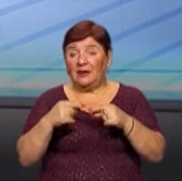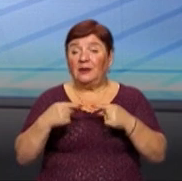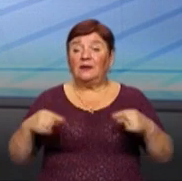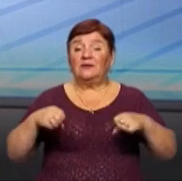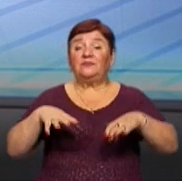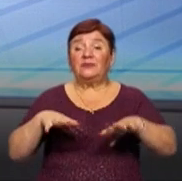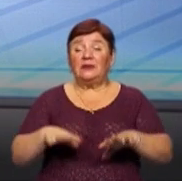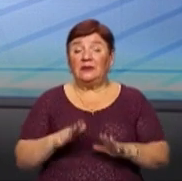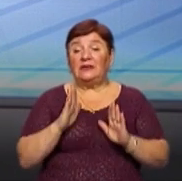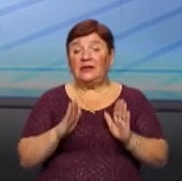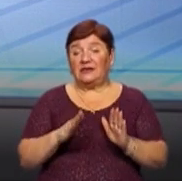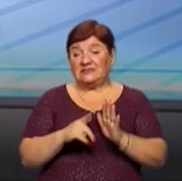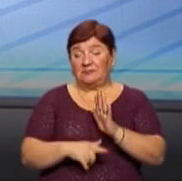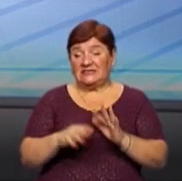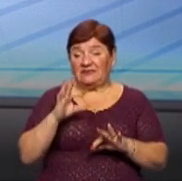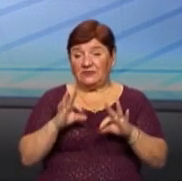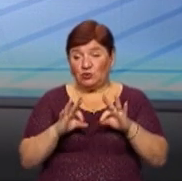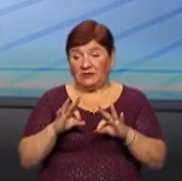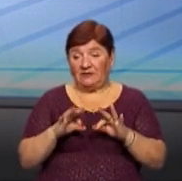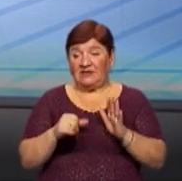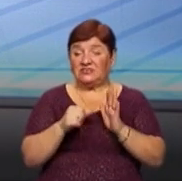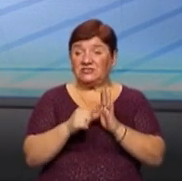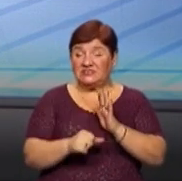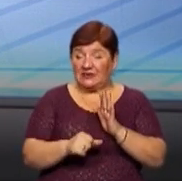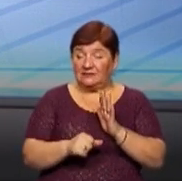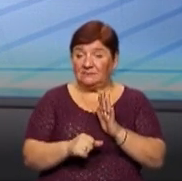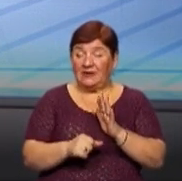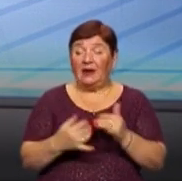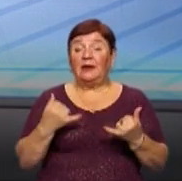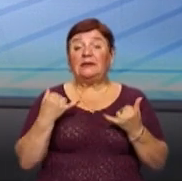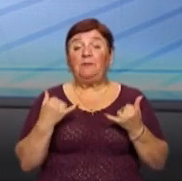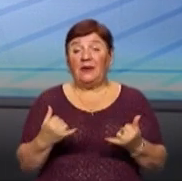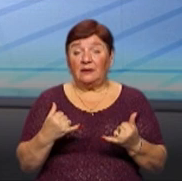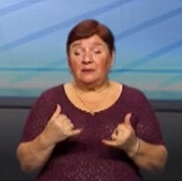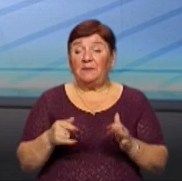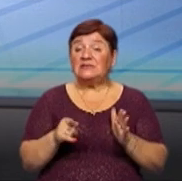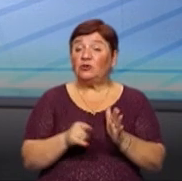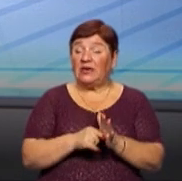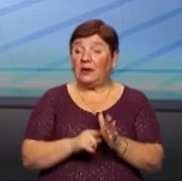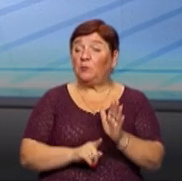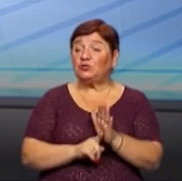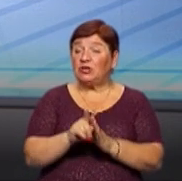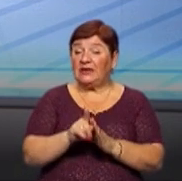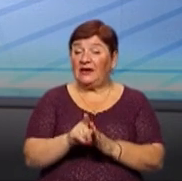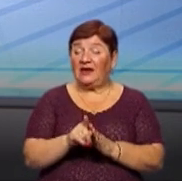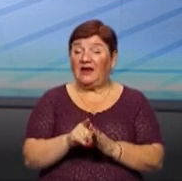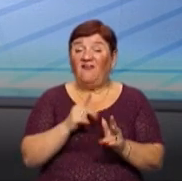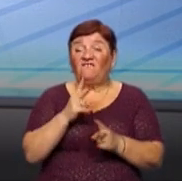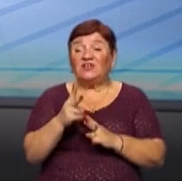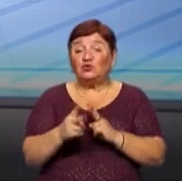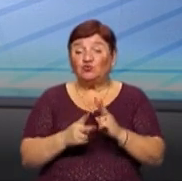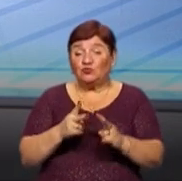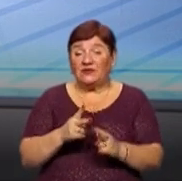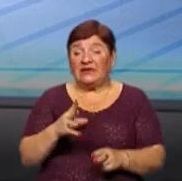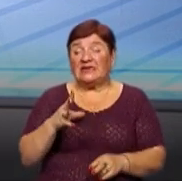вона дала відсоток тільки 70% і 60 деяких. Так? Тепер і тоді пенсіонери почали відсуджувати новий,